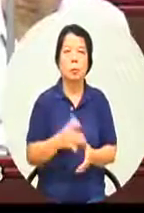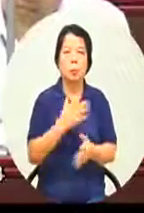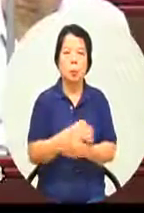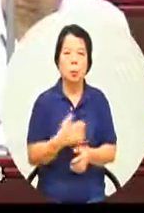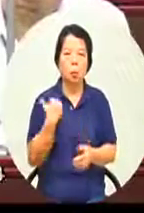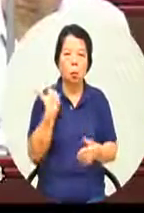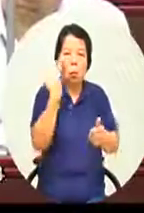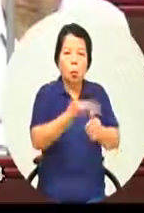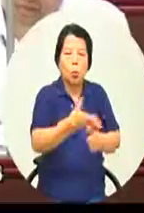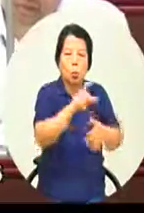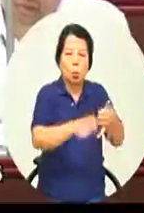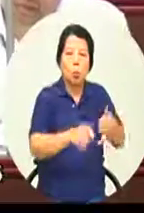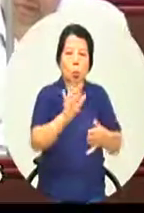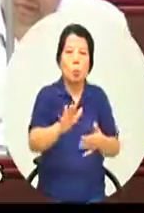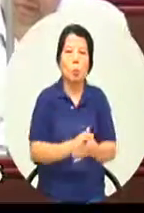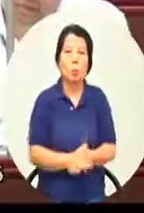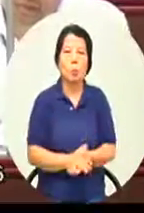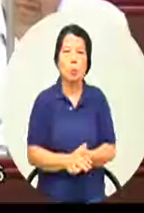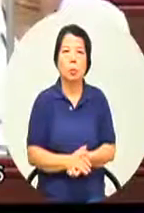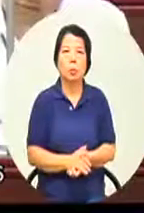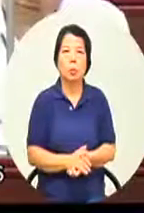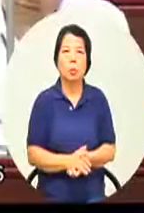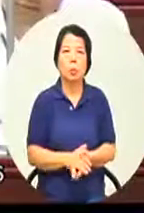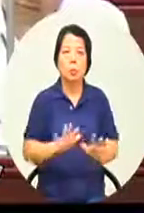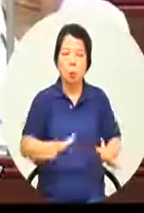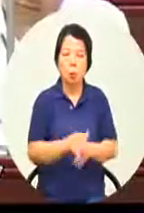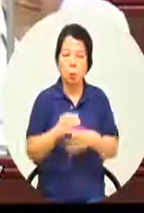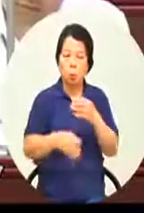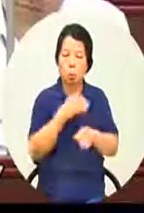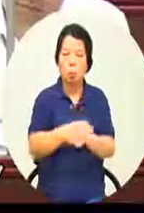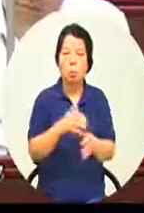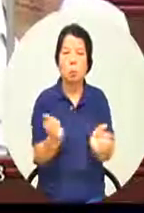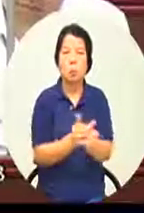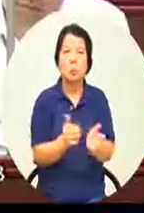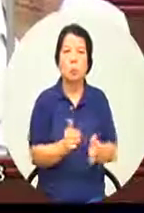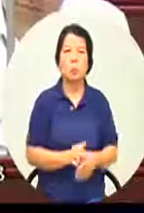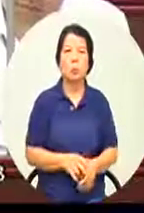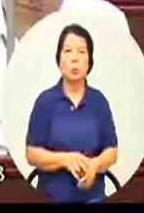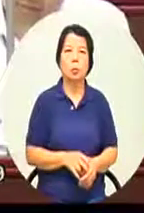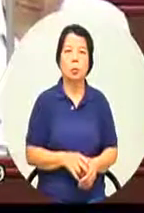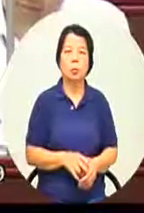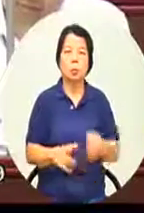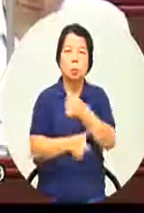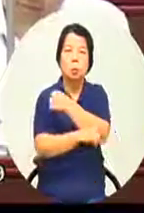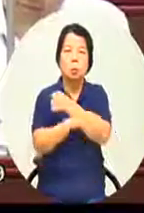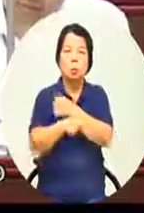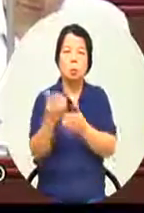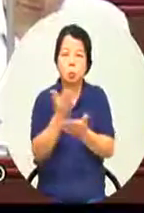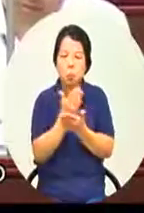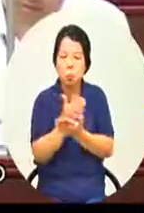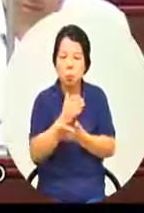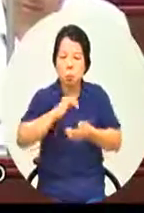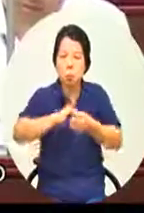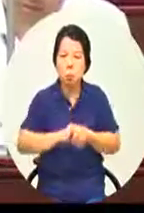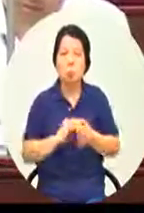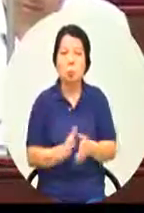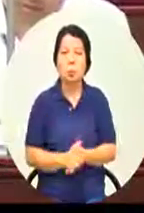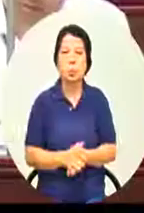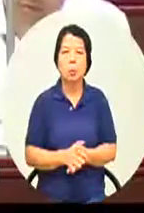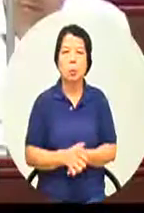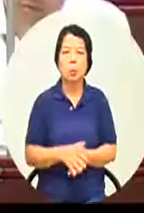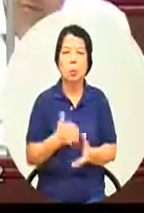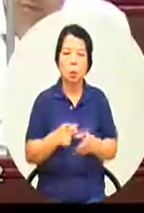案。那目前呢，整个委托案大概已经完成了，我们还在做最后审定的工作，预计大概